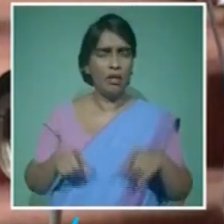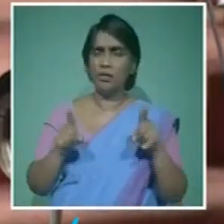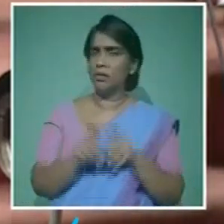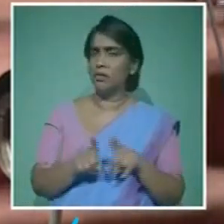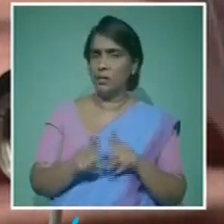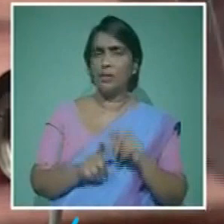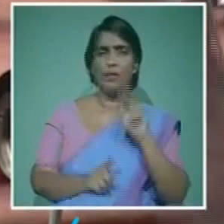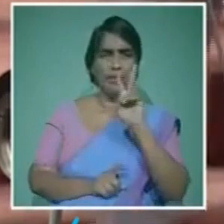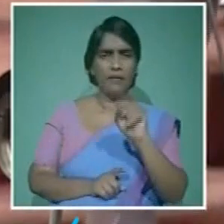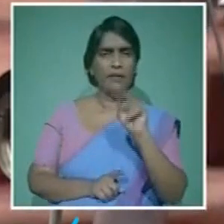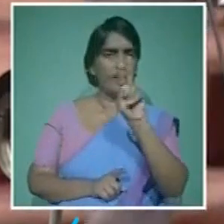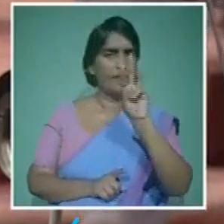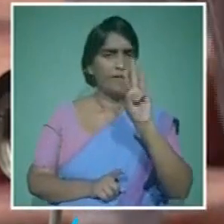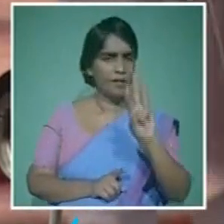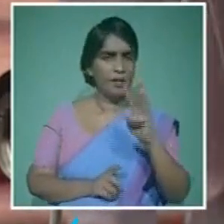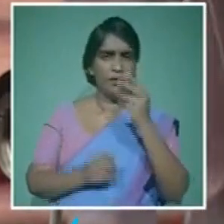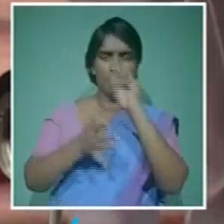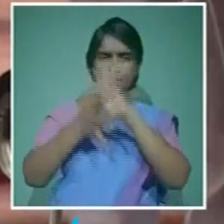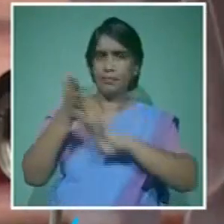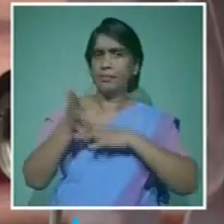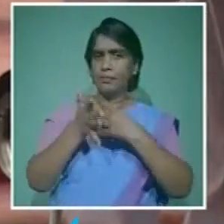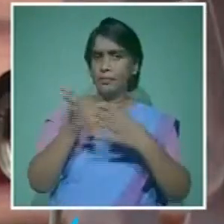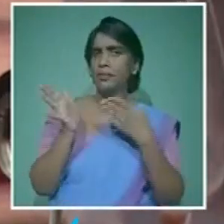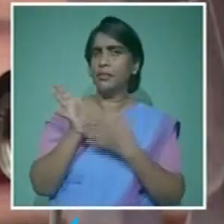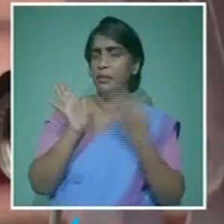2023 ஆண்டுக்கான வரவு செலவு திட்டத்தை